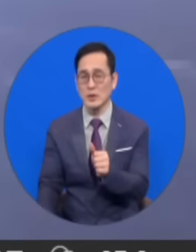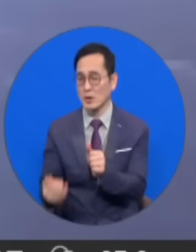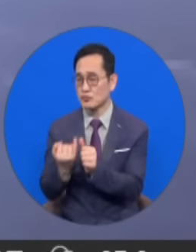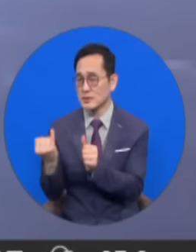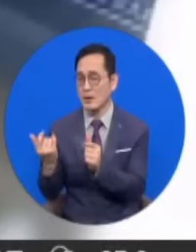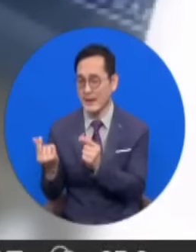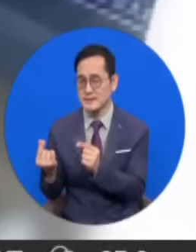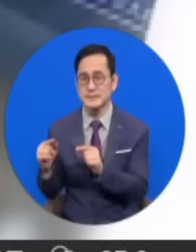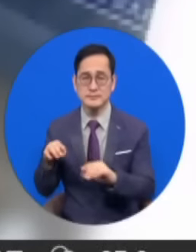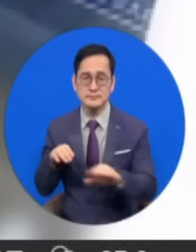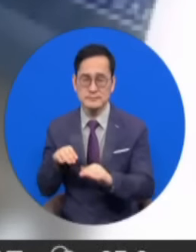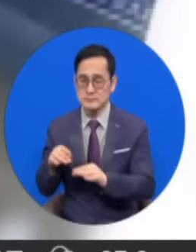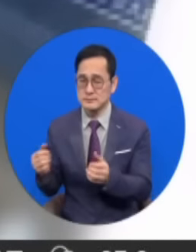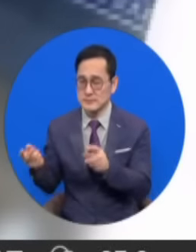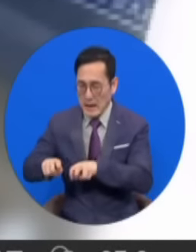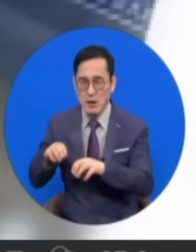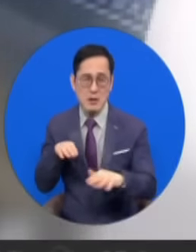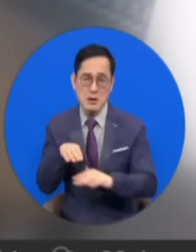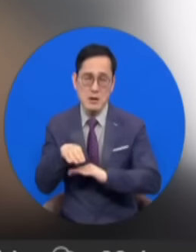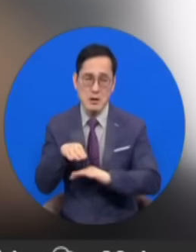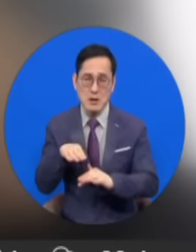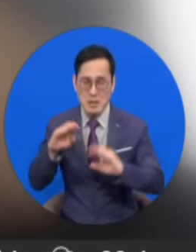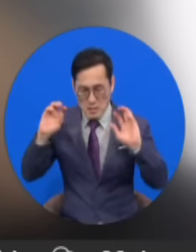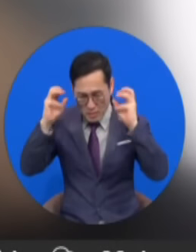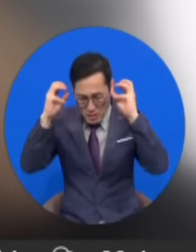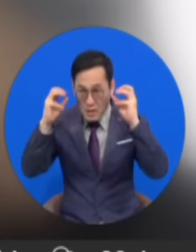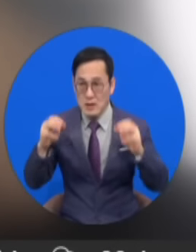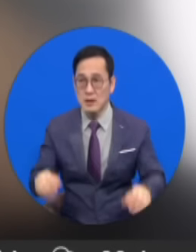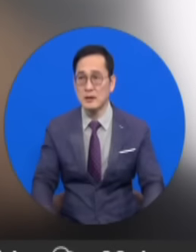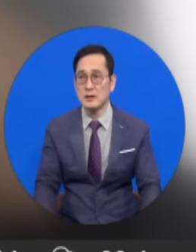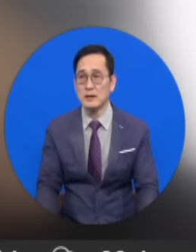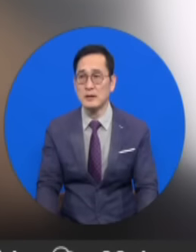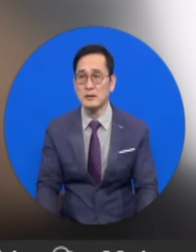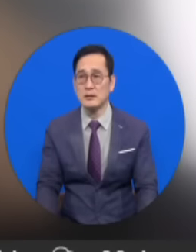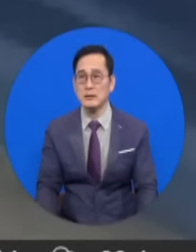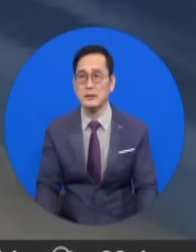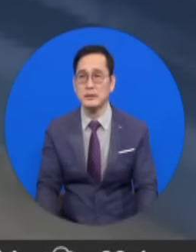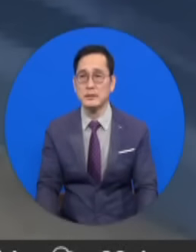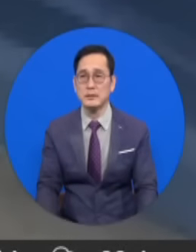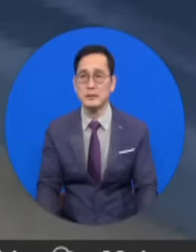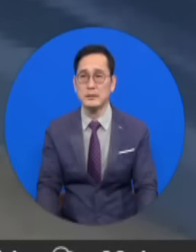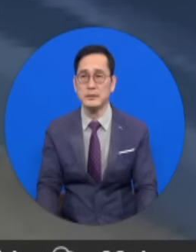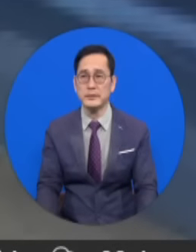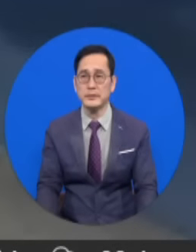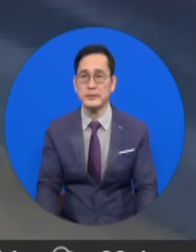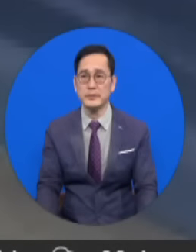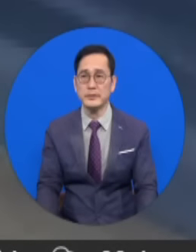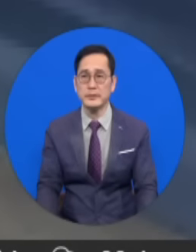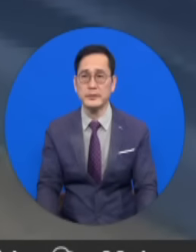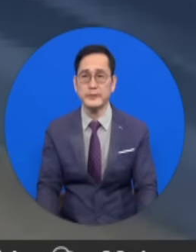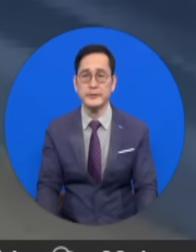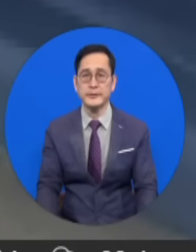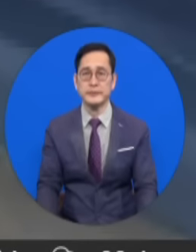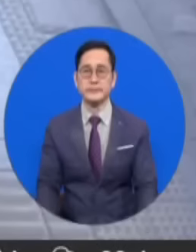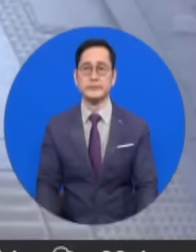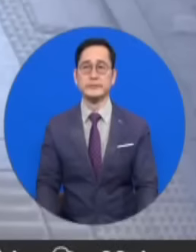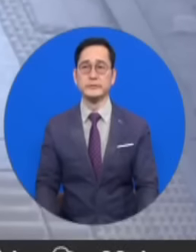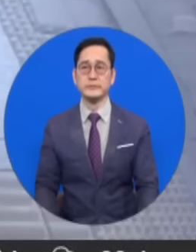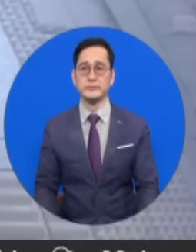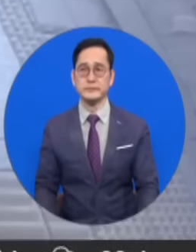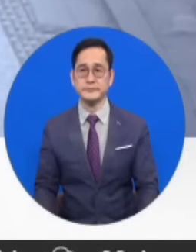슬로우를 걸어도 너무나도 빠르게 지나가는. 이런 상황인데 영상을 계속 좀 한번 보면서